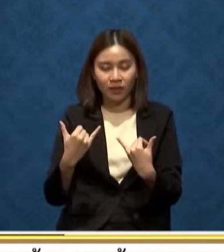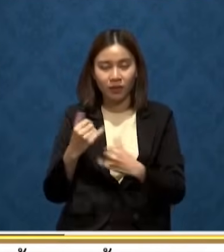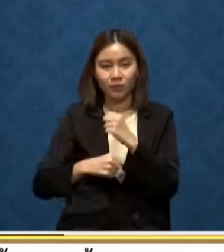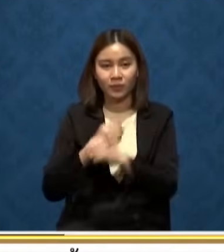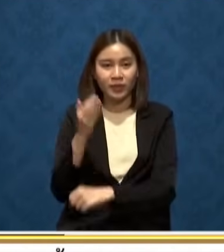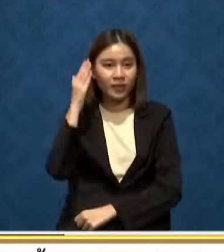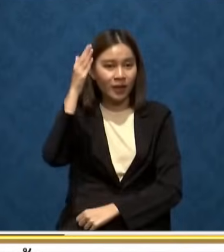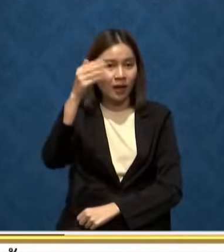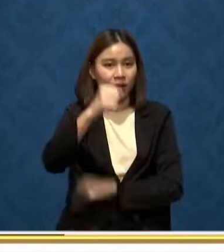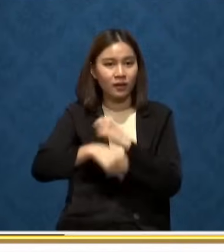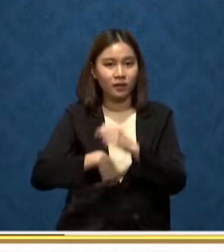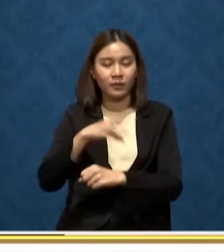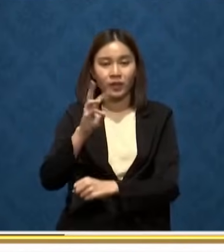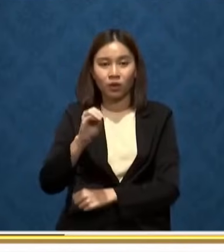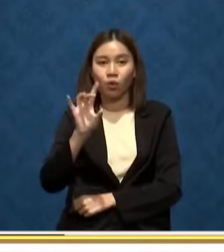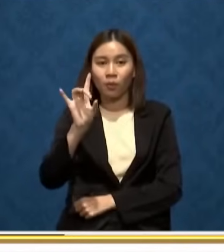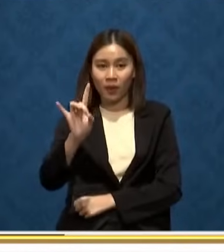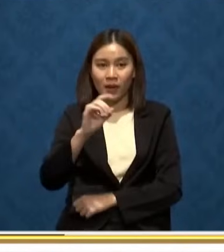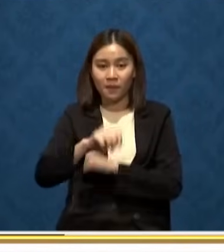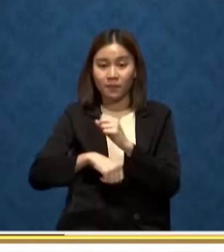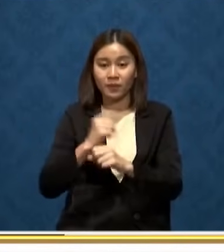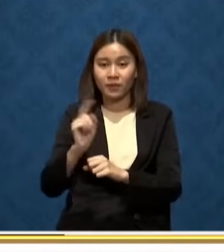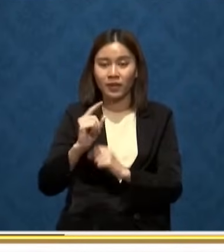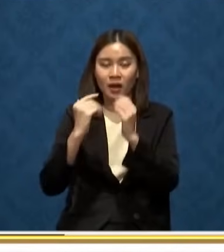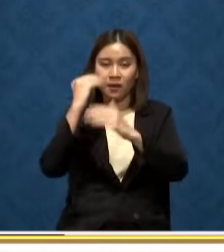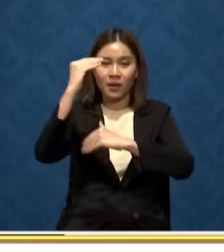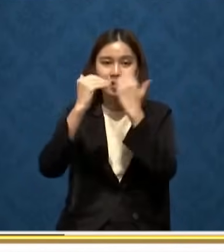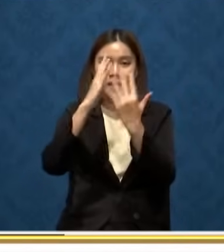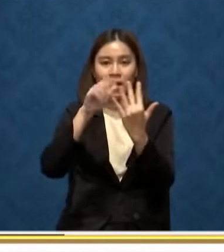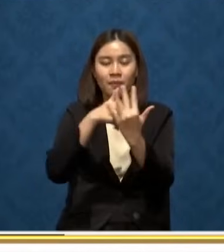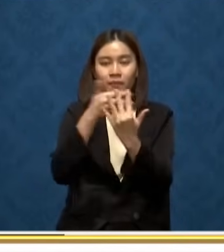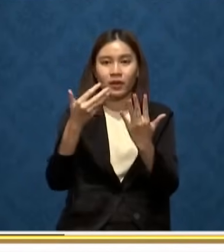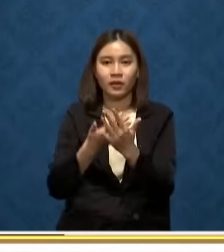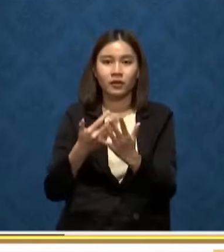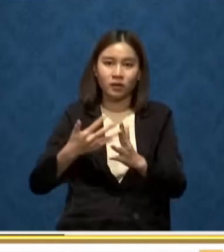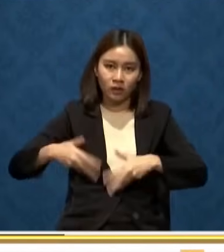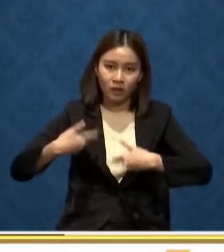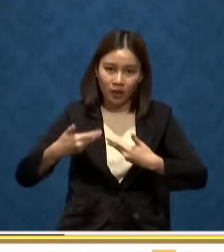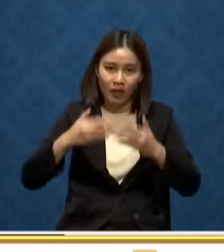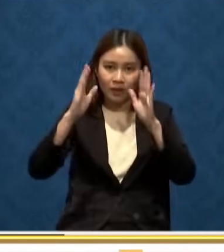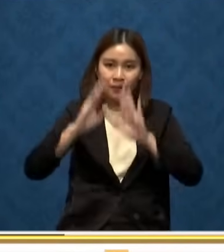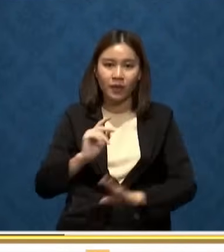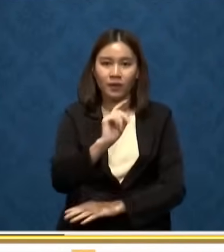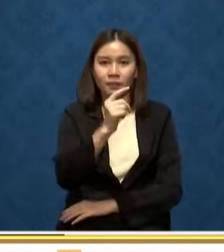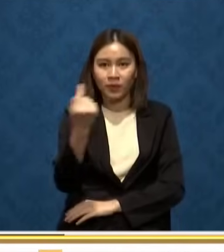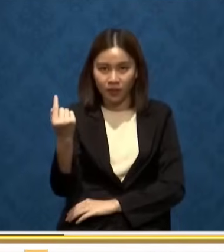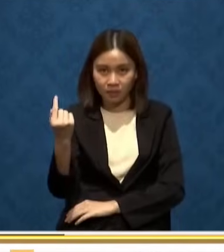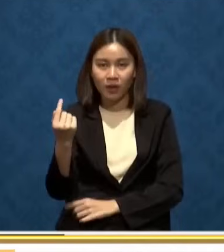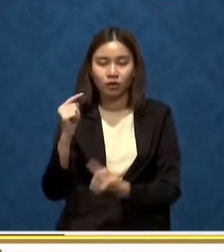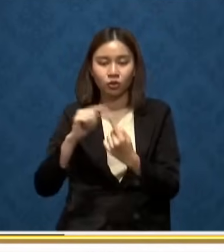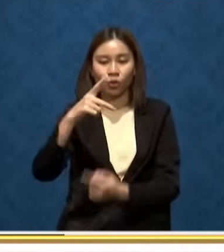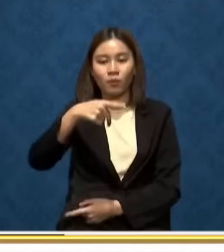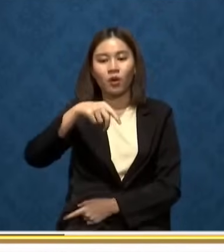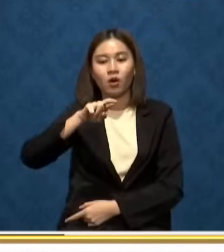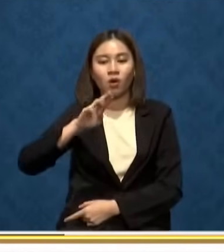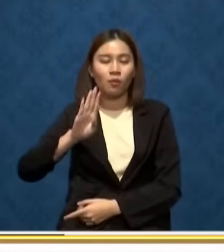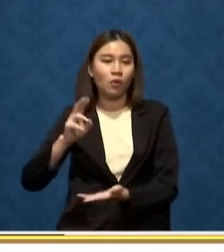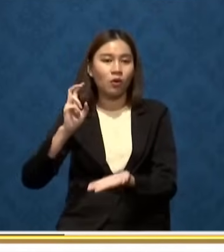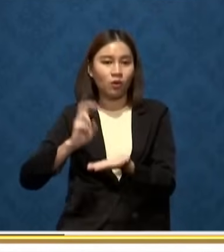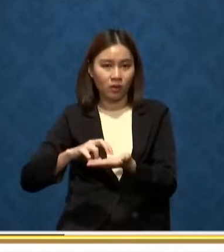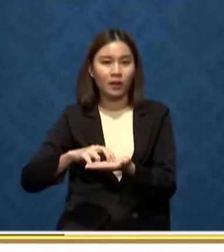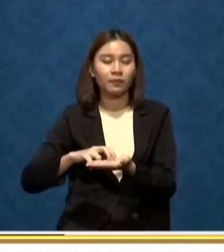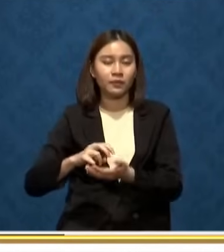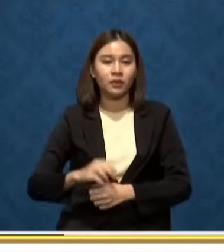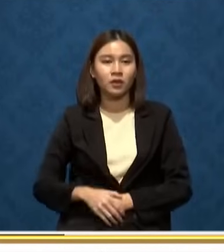และปี68จะเป็นปีที่เราจะพัฒนาแผนหารายได้ในรูปแบบใหม่ๆที่พระราชบัญญัติรองรับนะคะเ